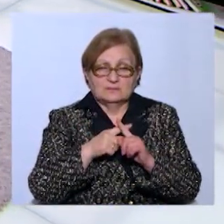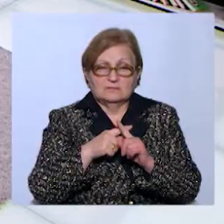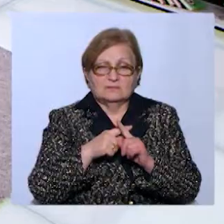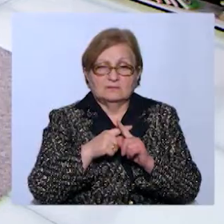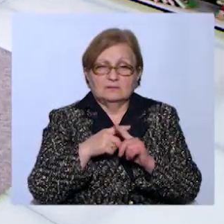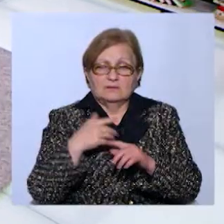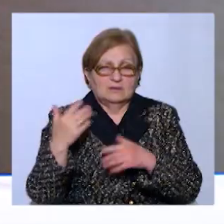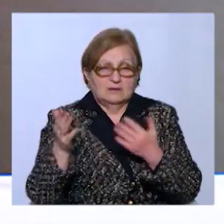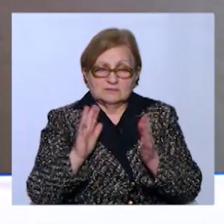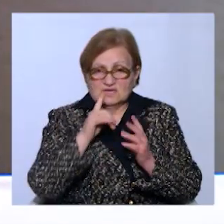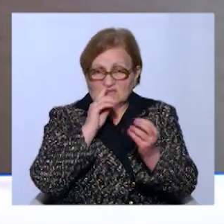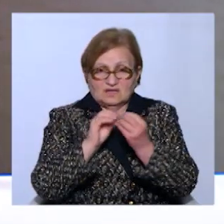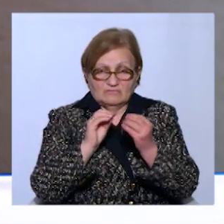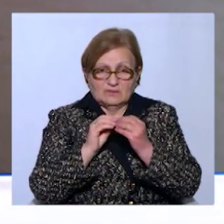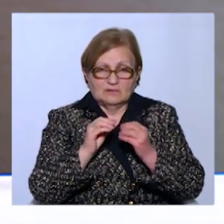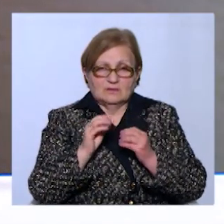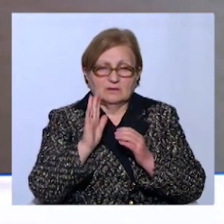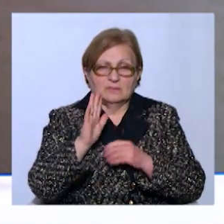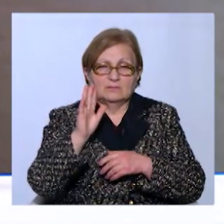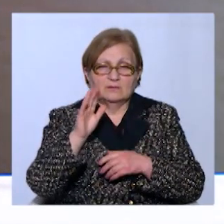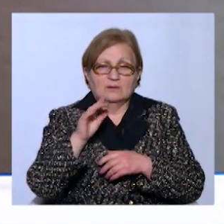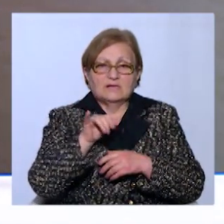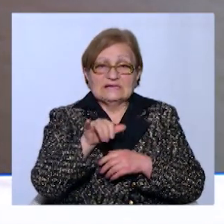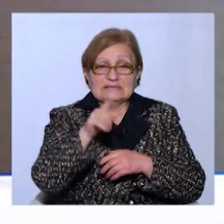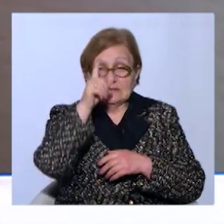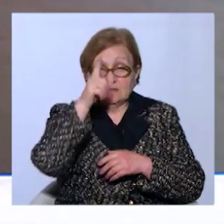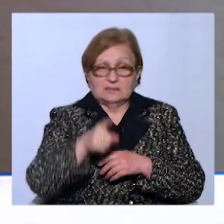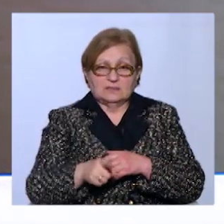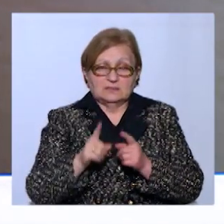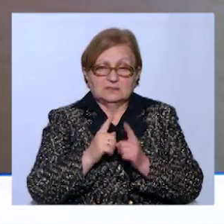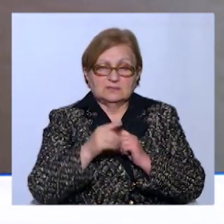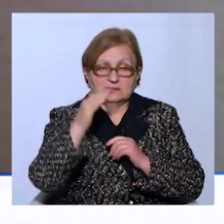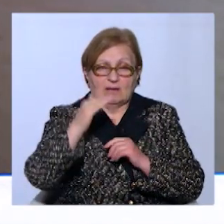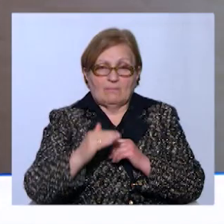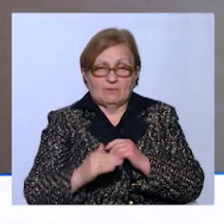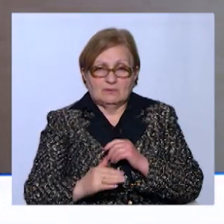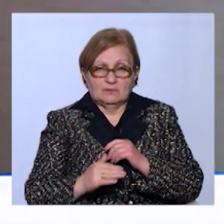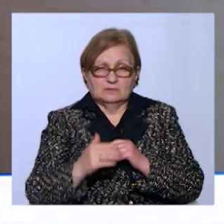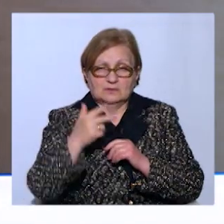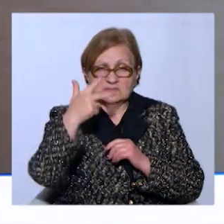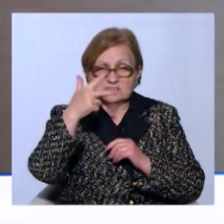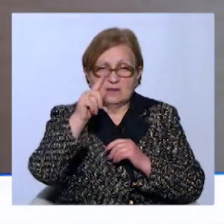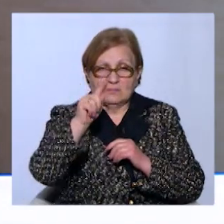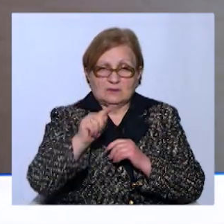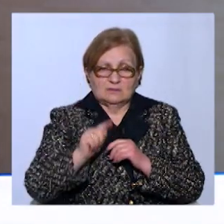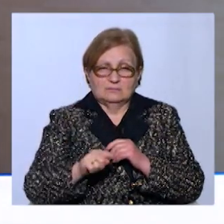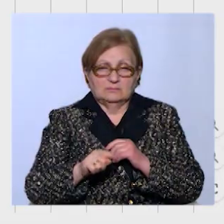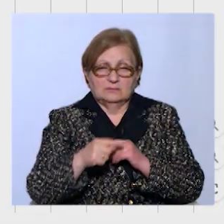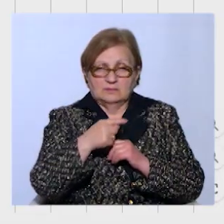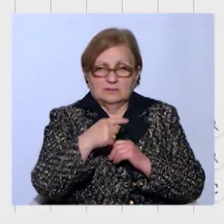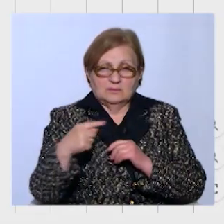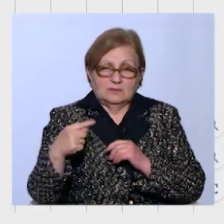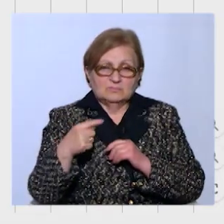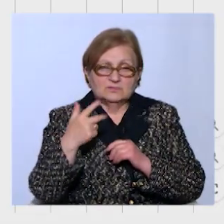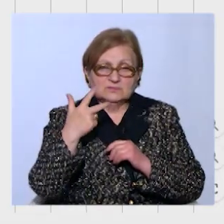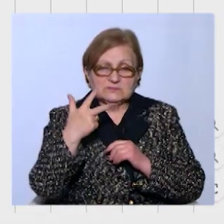არც მარჯვნივ წავედი და არც მარცხნივ, მხოლოდ იცვლება y კოორდინატი. ჩავედი სათავიდან 3 ერთეული დაბლა. ესე იგი იქნება